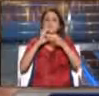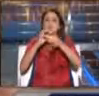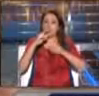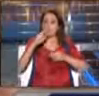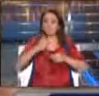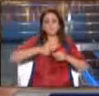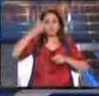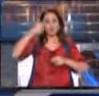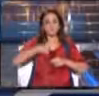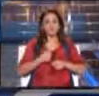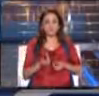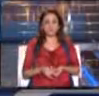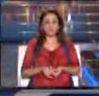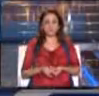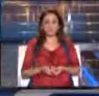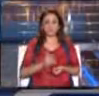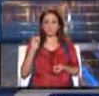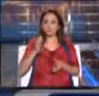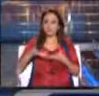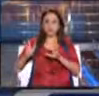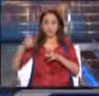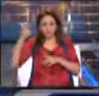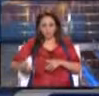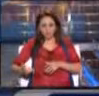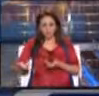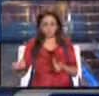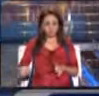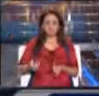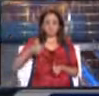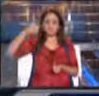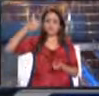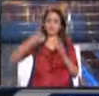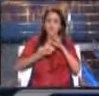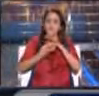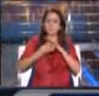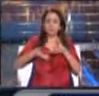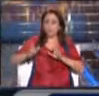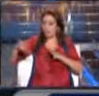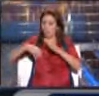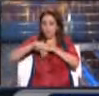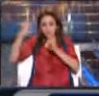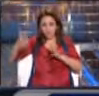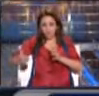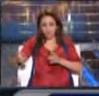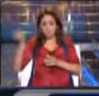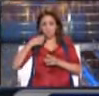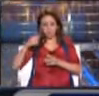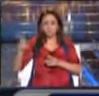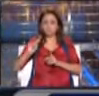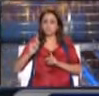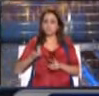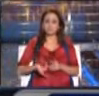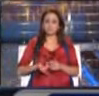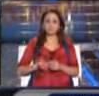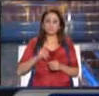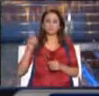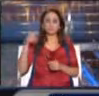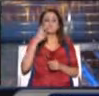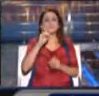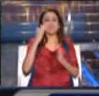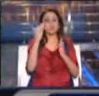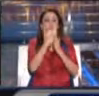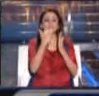اللي خلى ان كل لاعب كره يصلح ان يكون لاعب؟ لا طبعا، لا لا، انا اقول لحضرتك حاجه، يعني مثلا ولا في عناصر في مقومات معينه، استاذ شوقي حامد